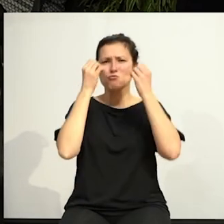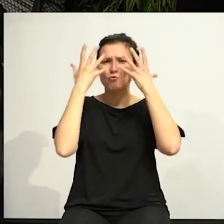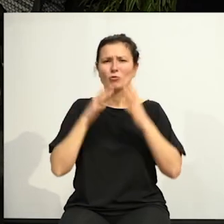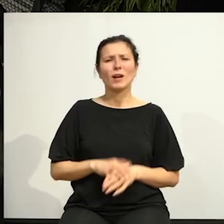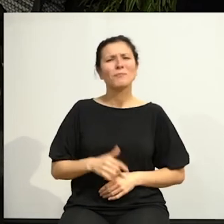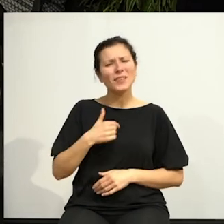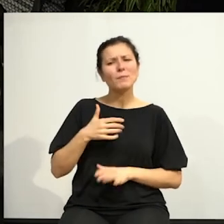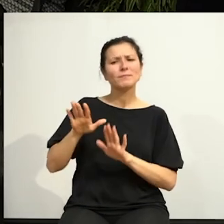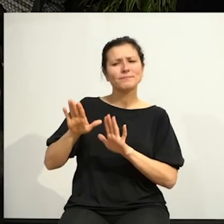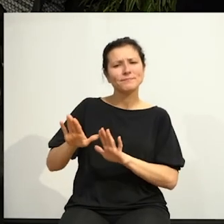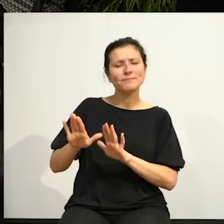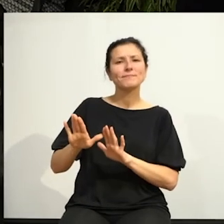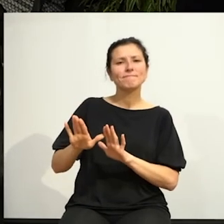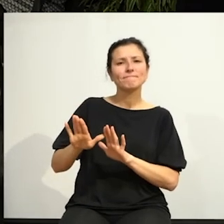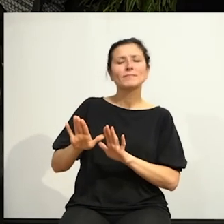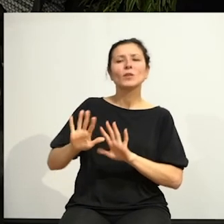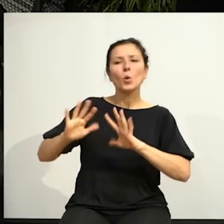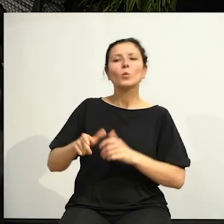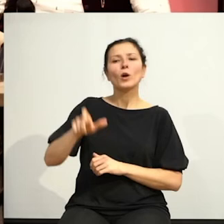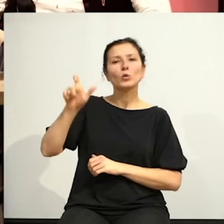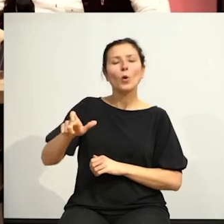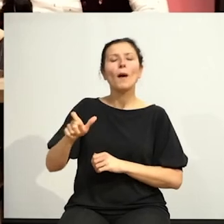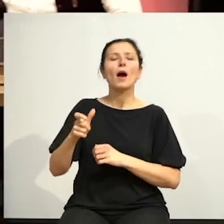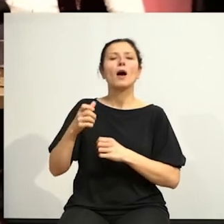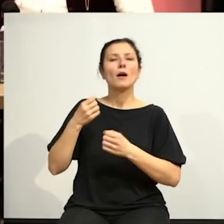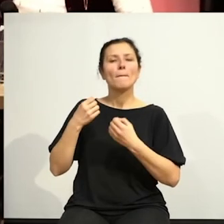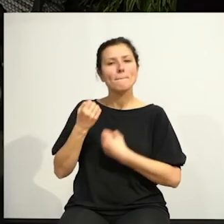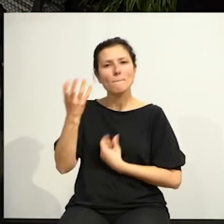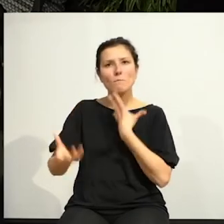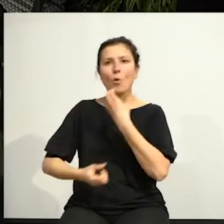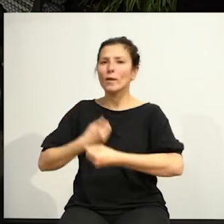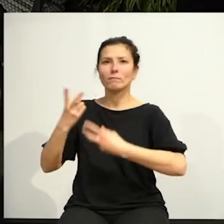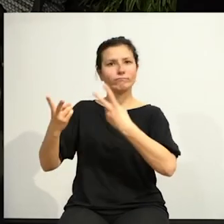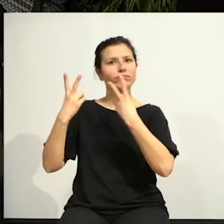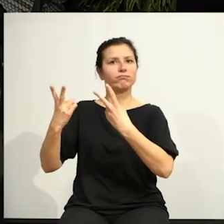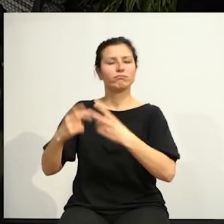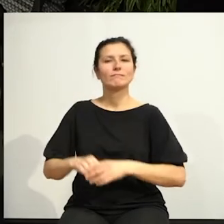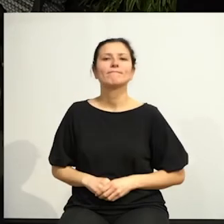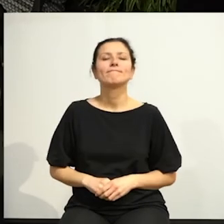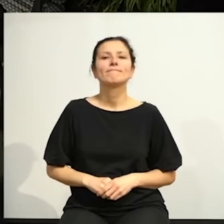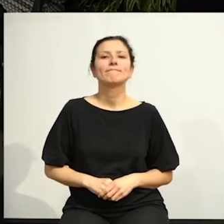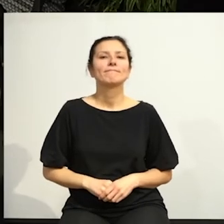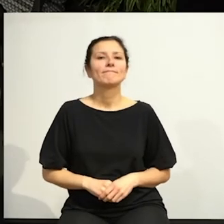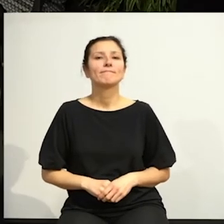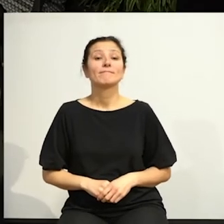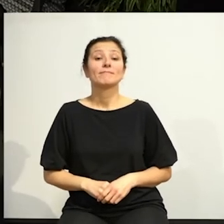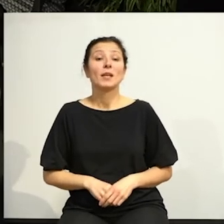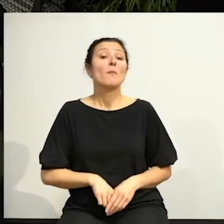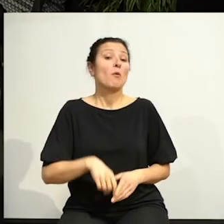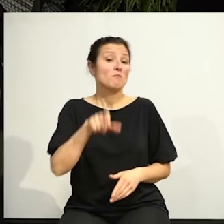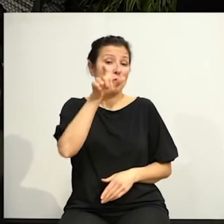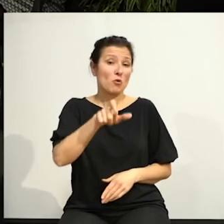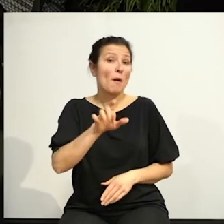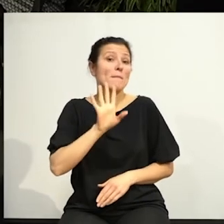takim poety kultowego, bo wtedy zaangażowanie potencjalnego czytelnika jest